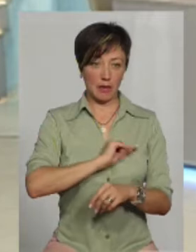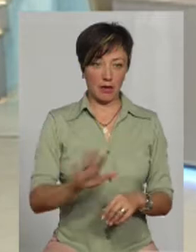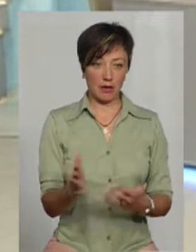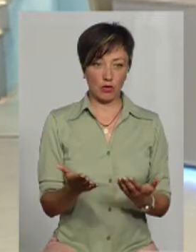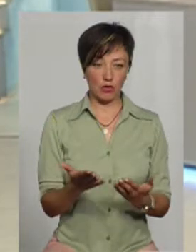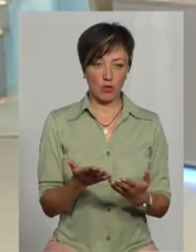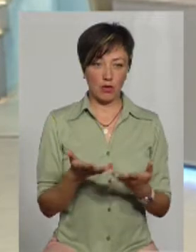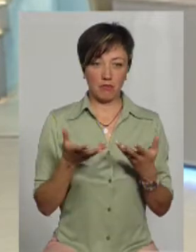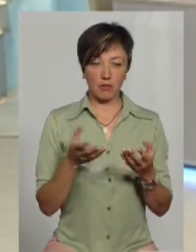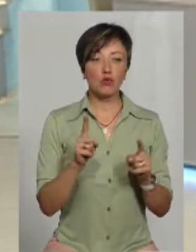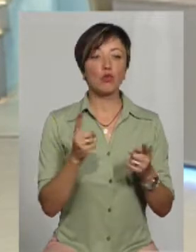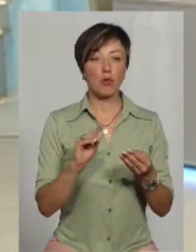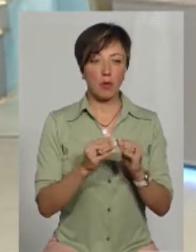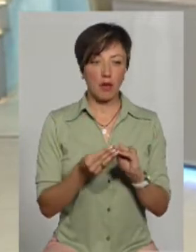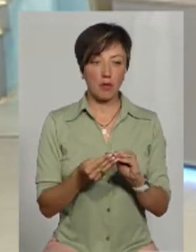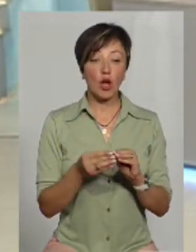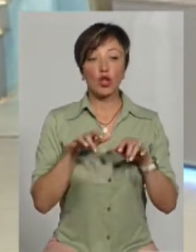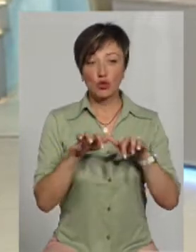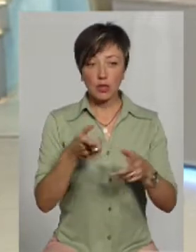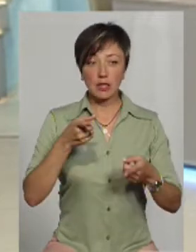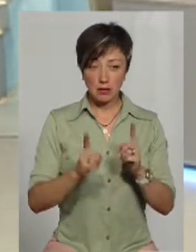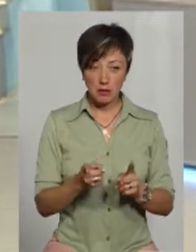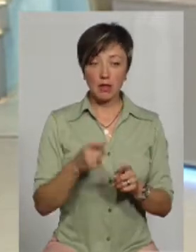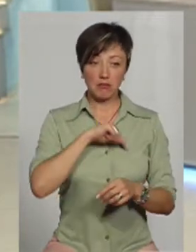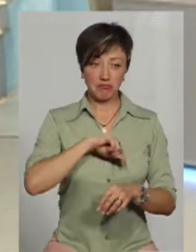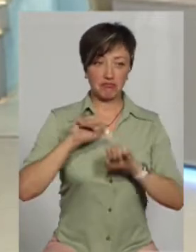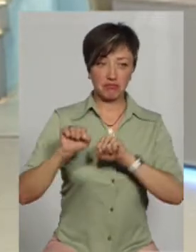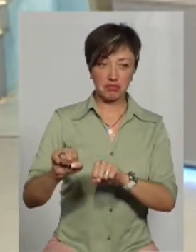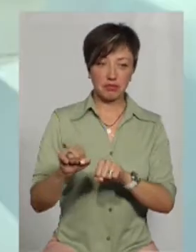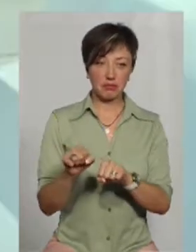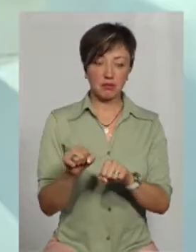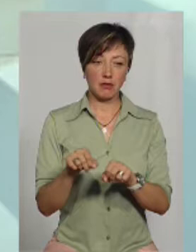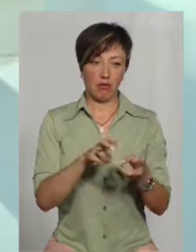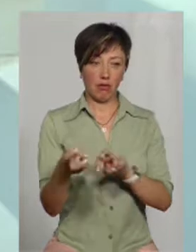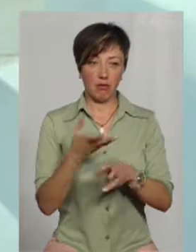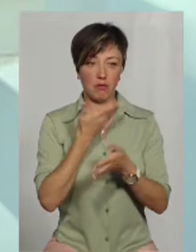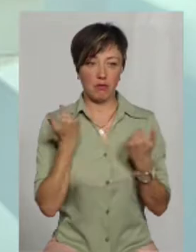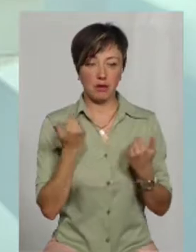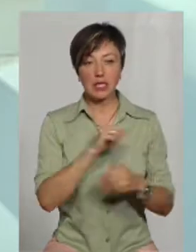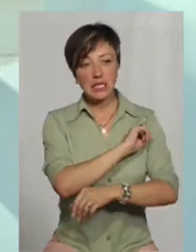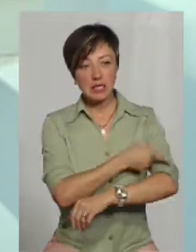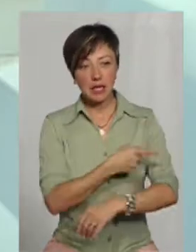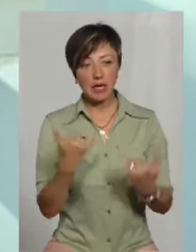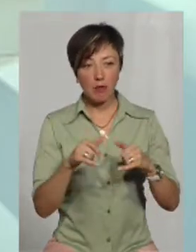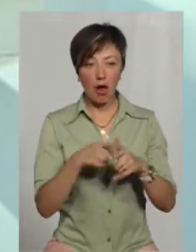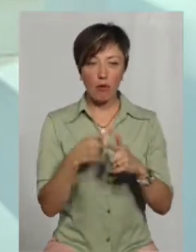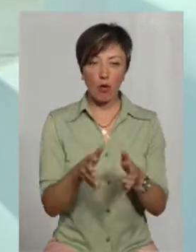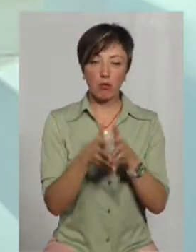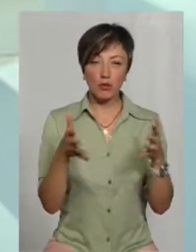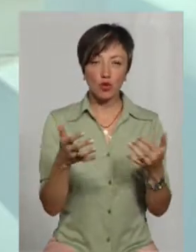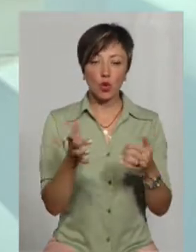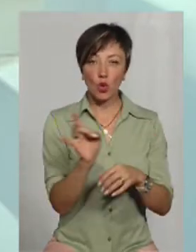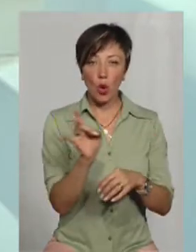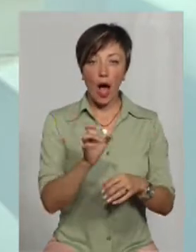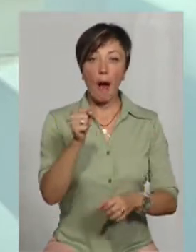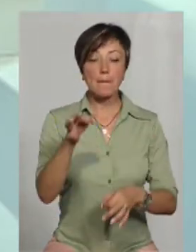бере. В чому проблема? Ну, в жука дійсно виробився імунітет, все, і треба йому або якусь сильнішу хімію, або більшу дозу. А